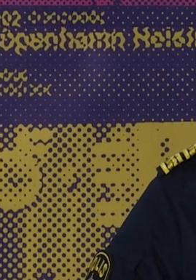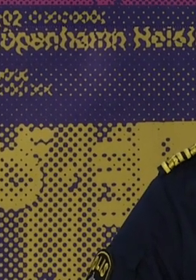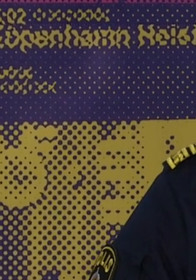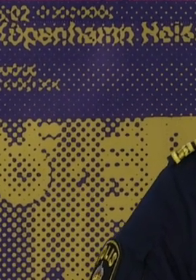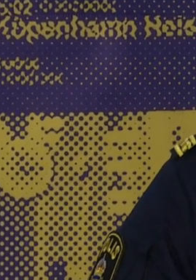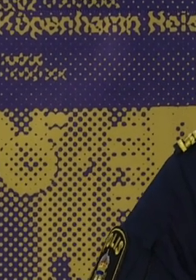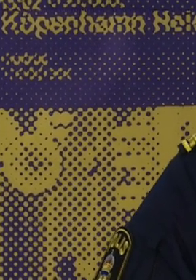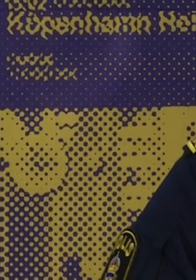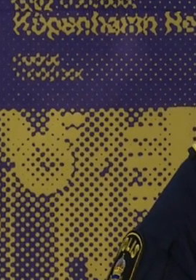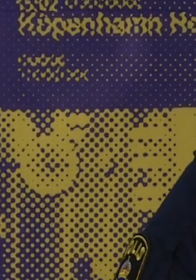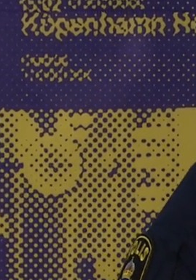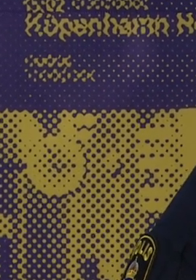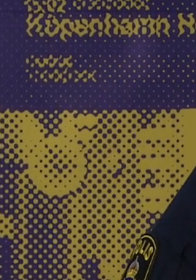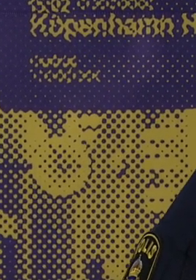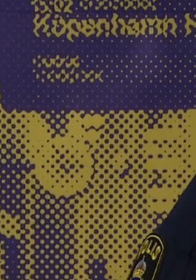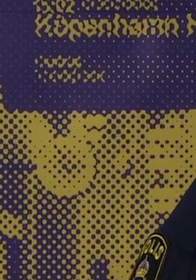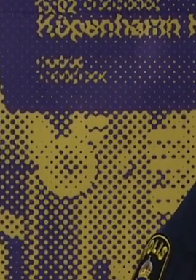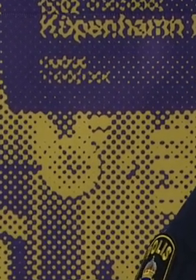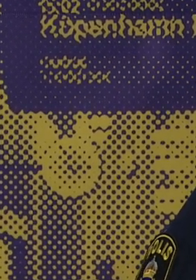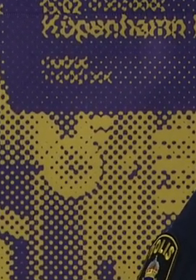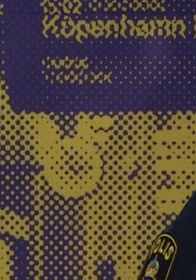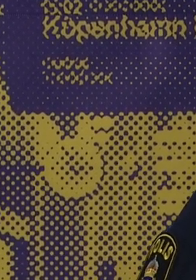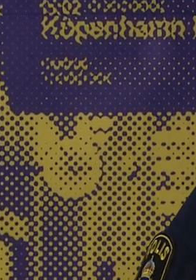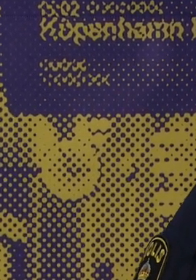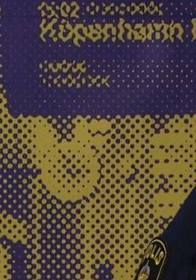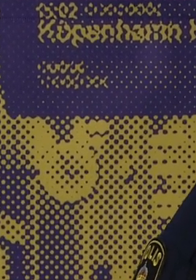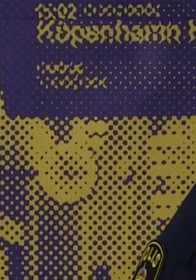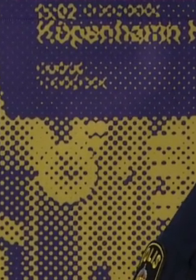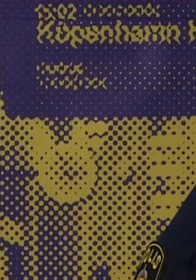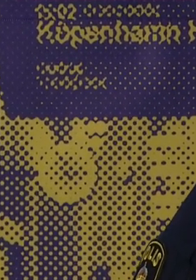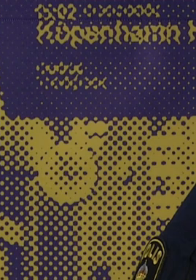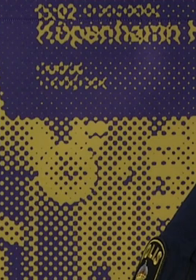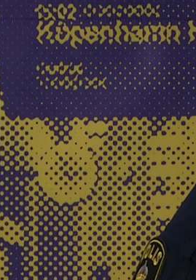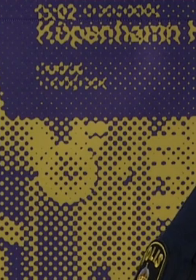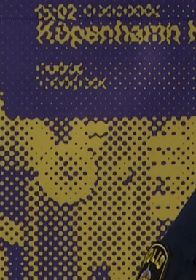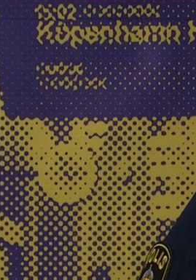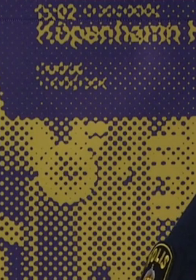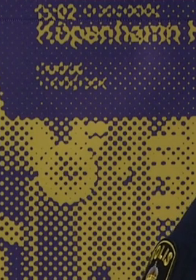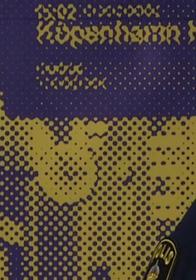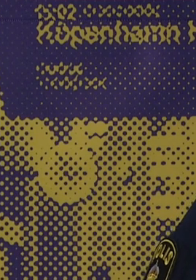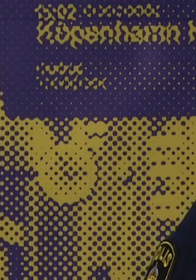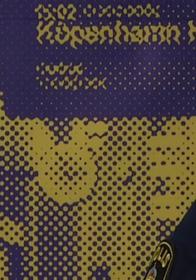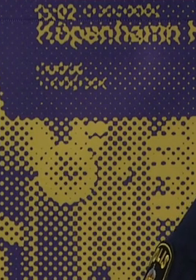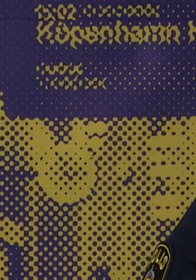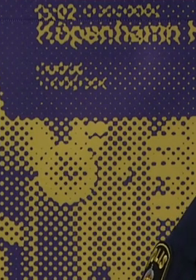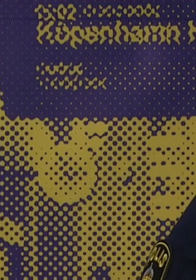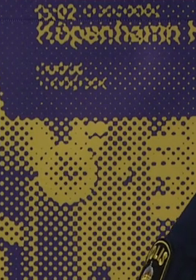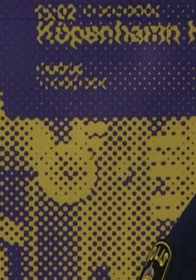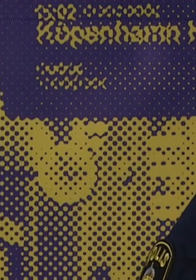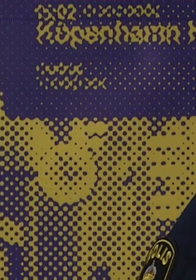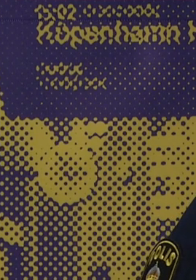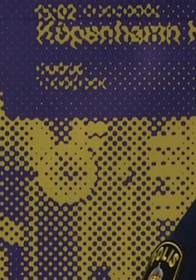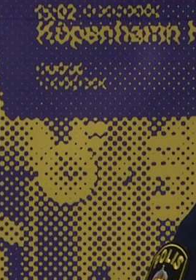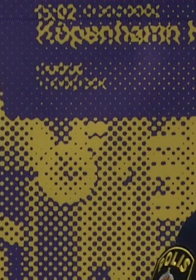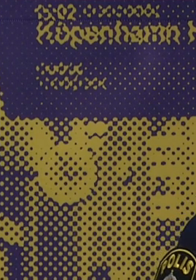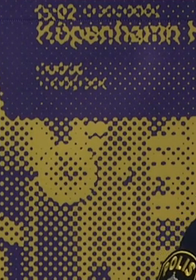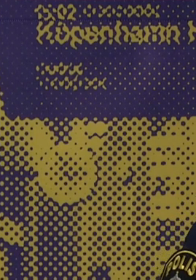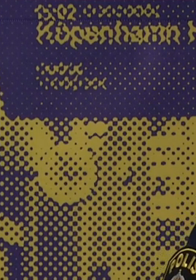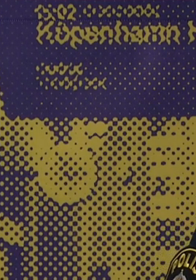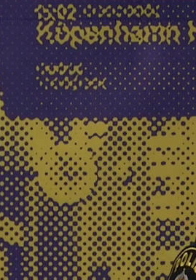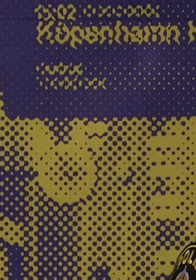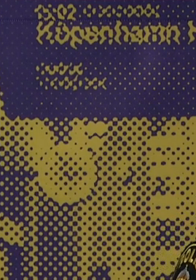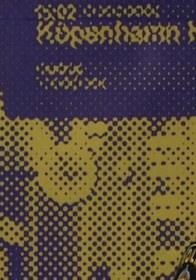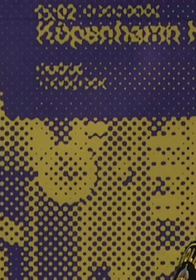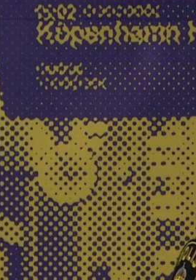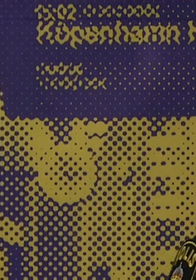polisen. Och vi kan se att tittar vi idag jämfört med 1 januari 2015 så är vi ungefär 200